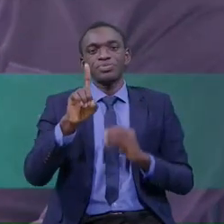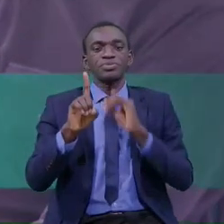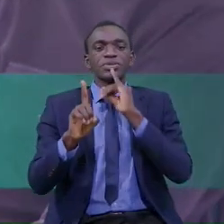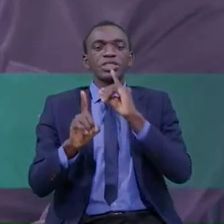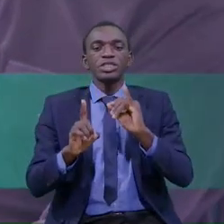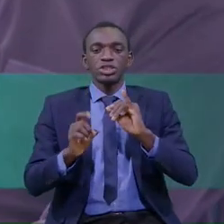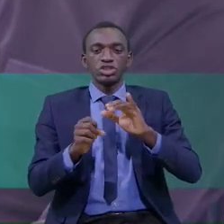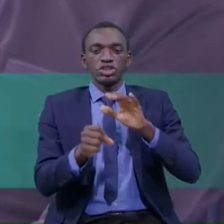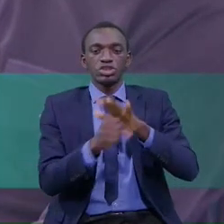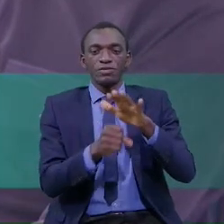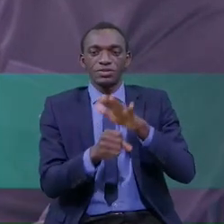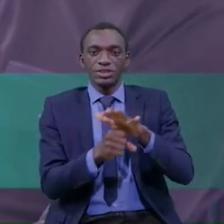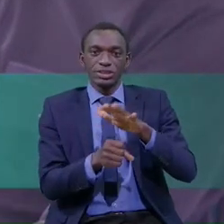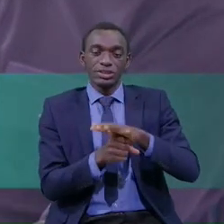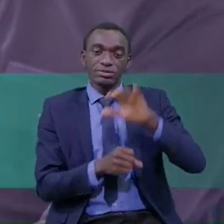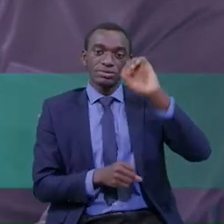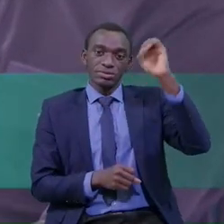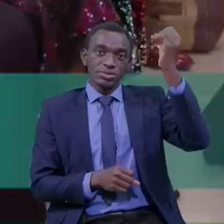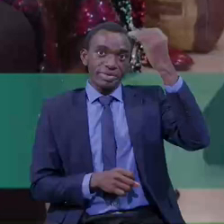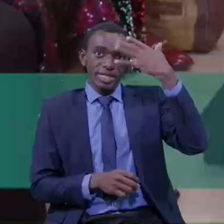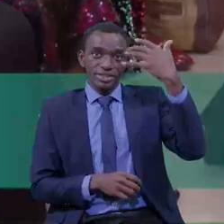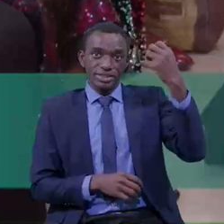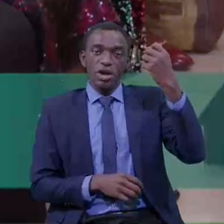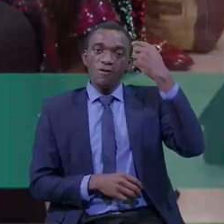la grâce suffisante pour